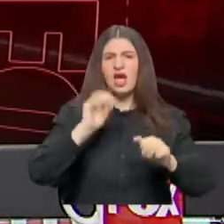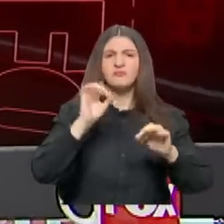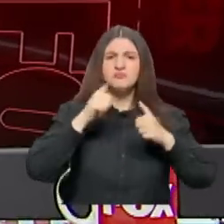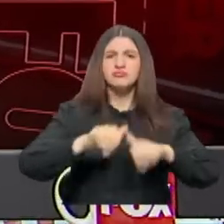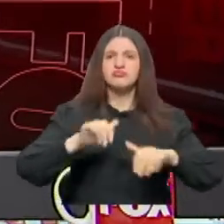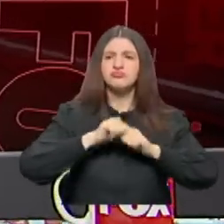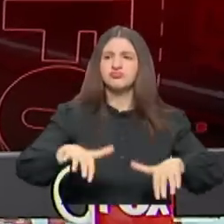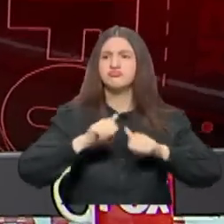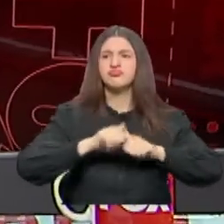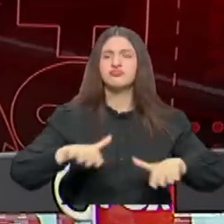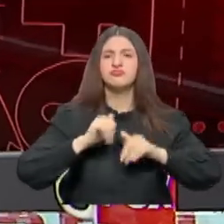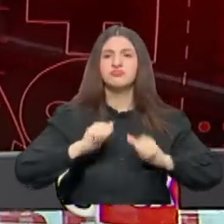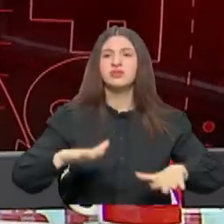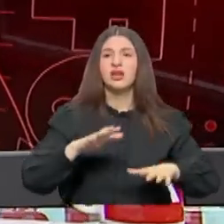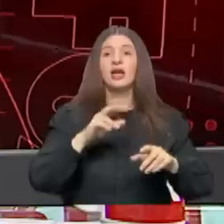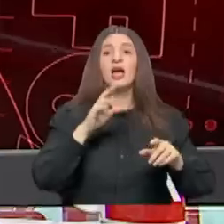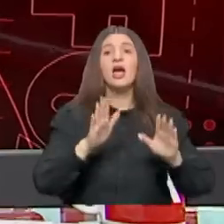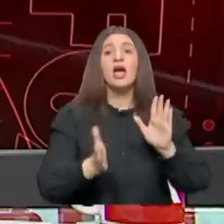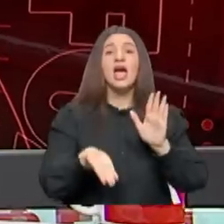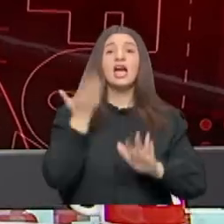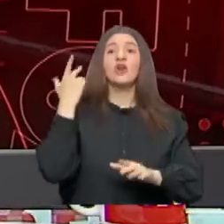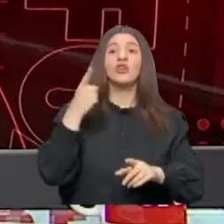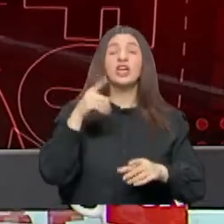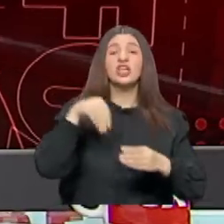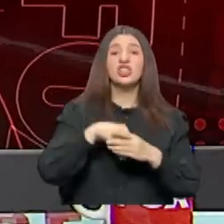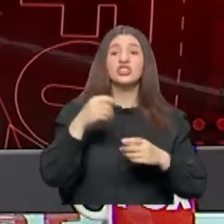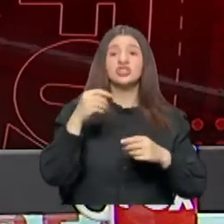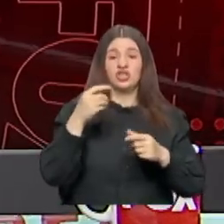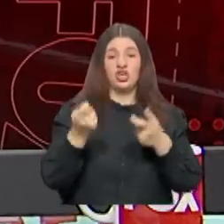ediyorlar. Nizamül Mülk'ten geliyor. Onun